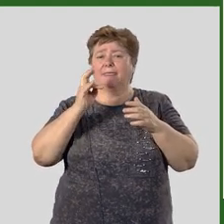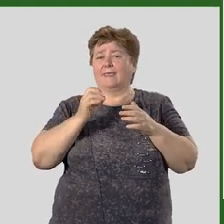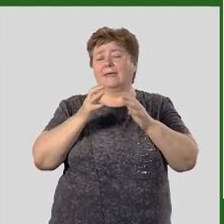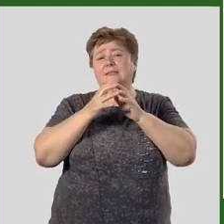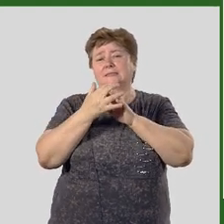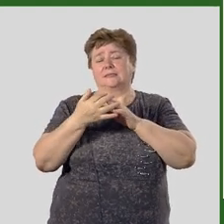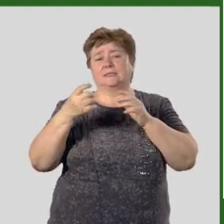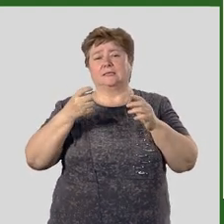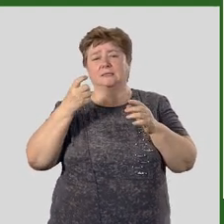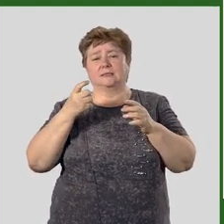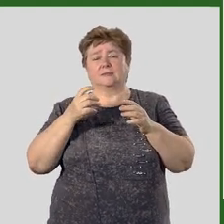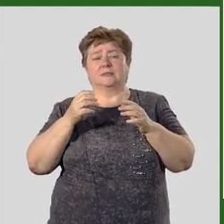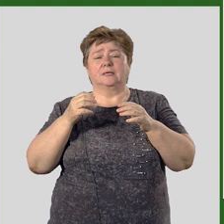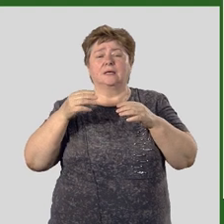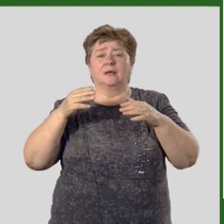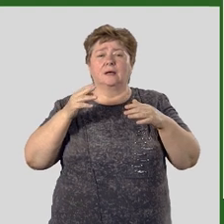несельскохозяйственные,